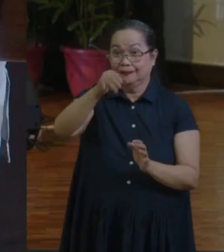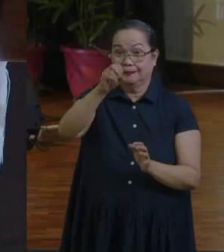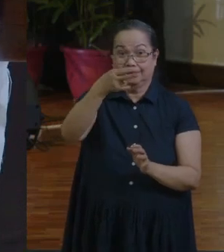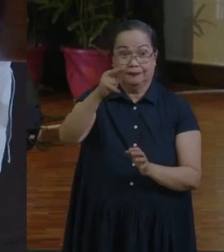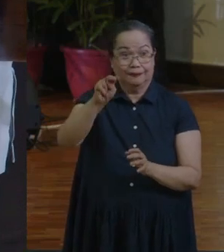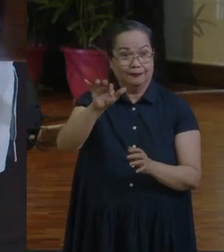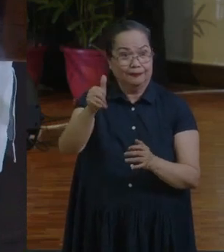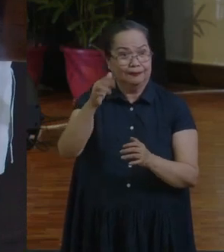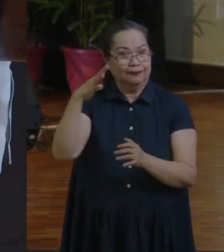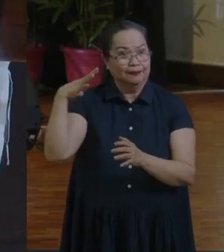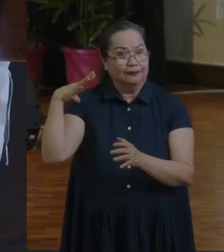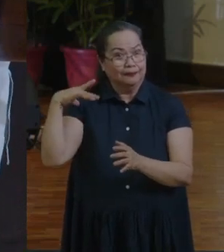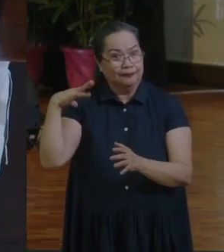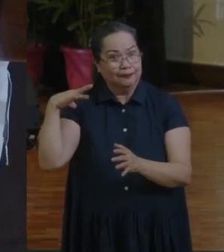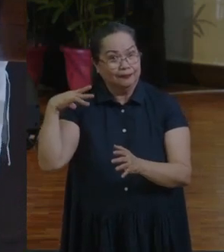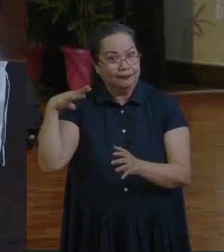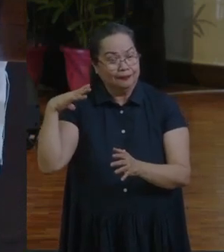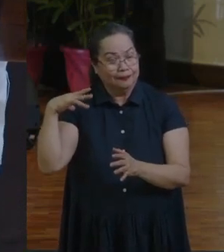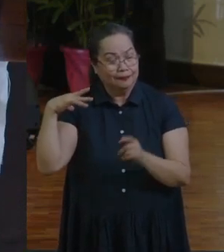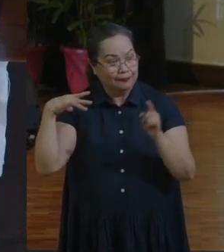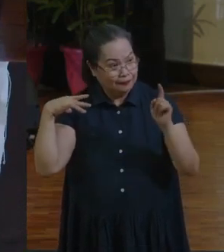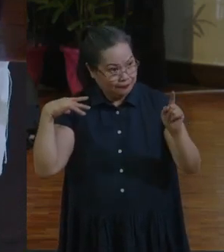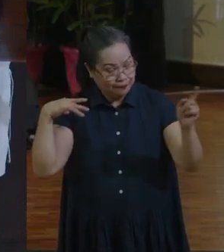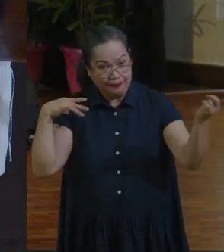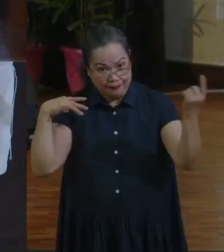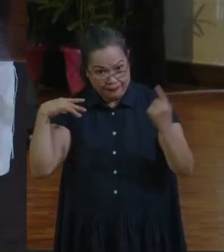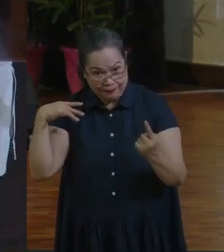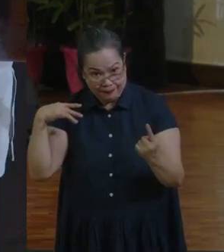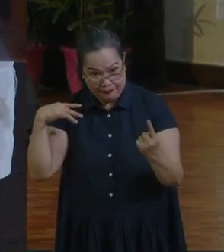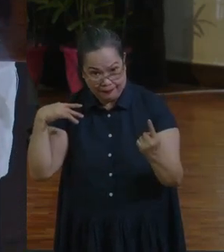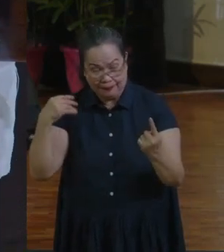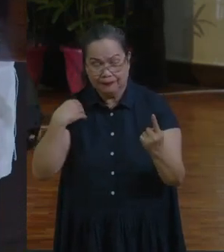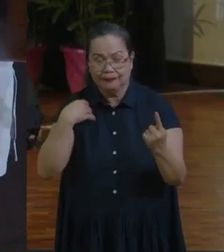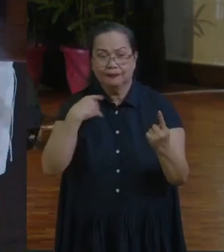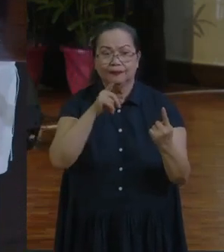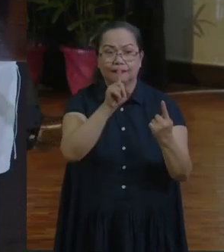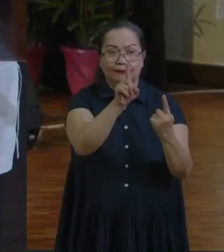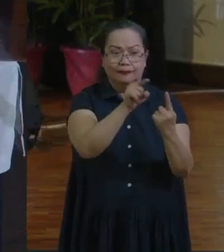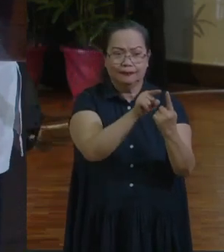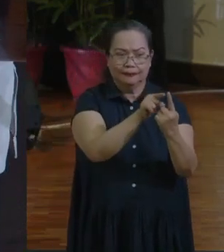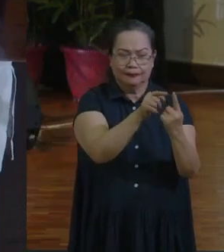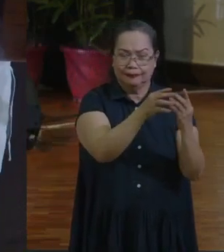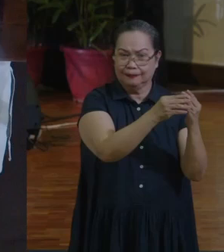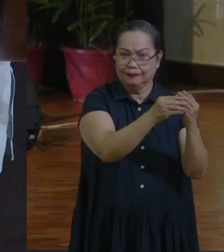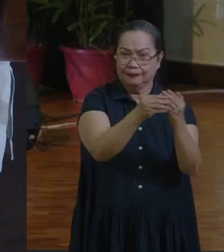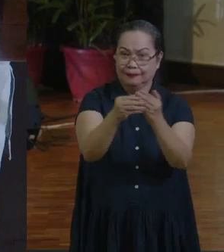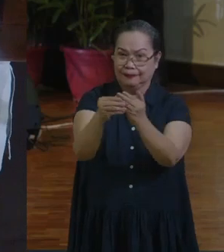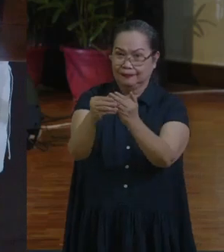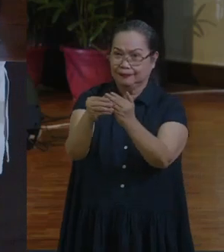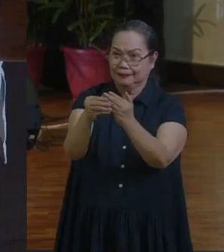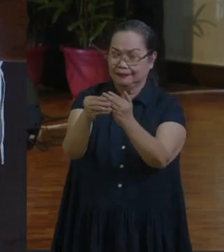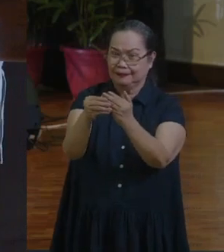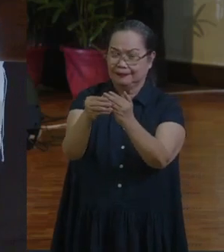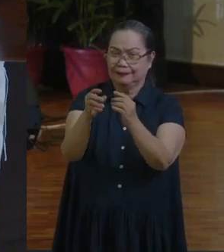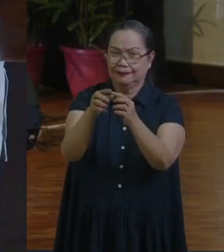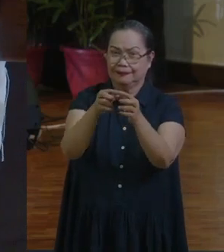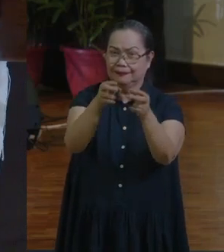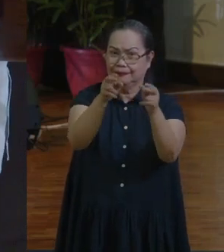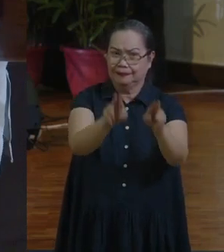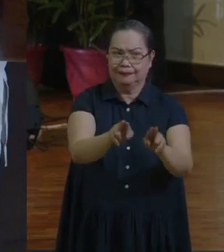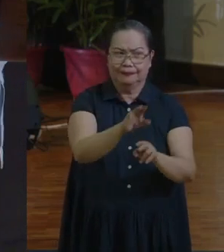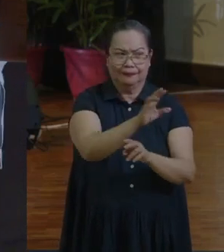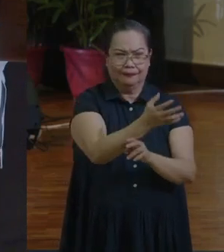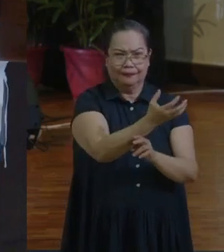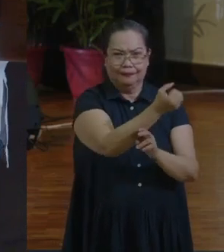Kasama dun sa mga propesiyang yon, alam natin lahat, na merong isang tagapagpanguna ng Mesiyas na natupad sa